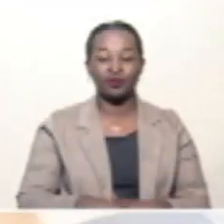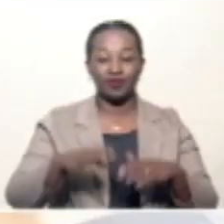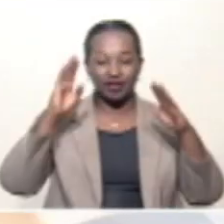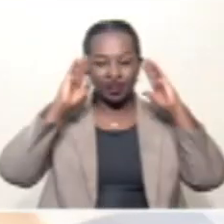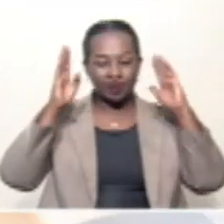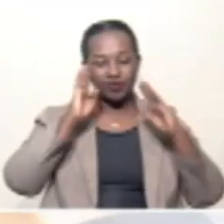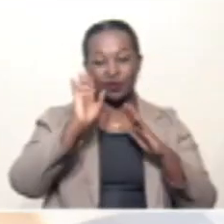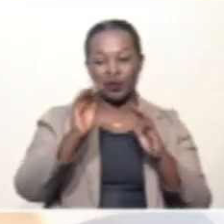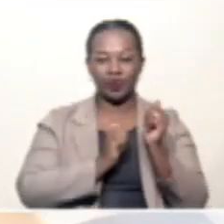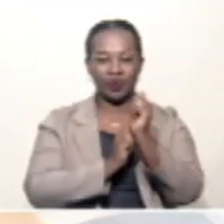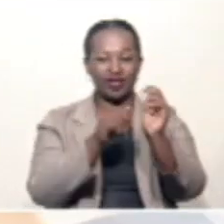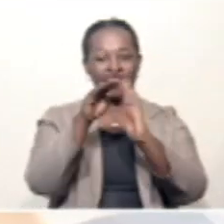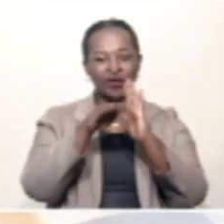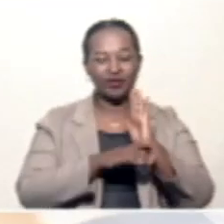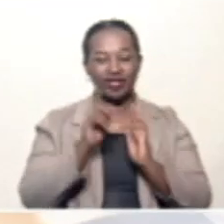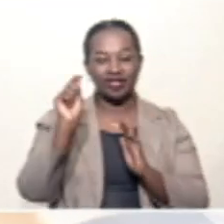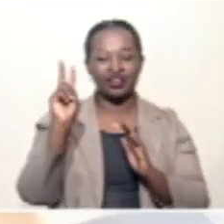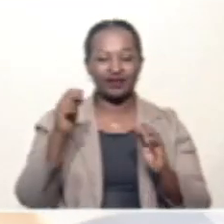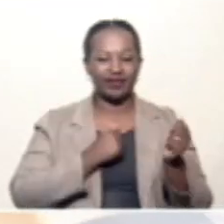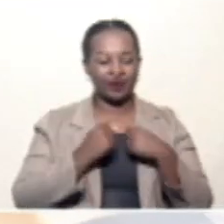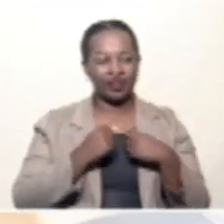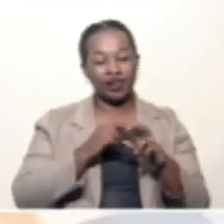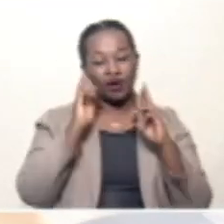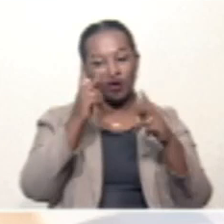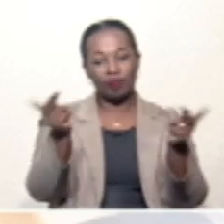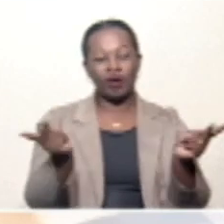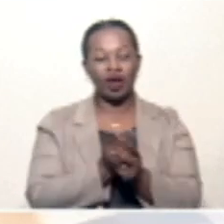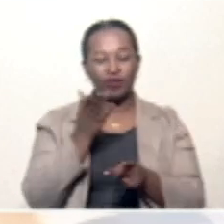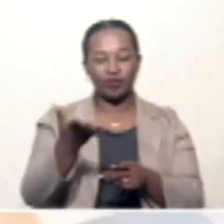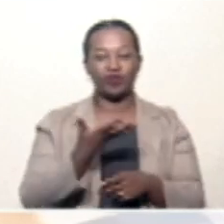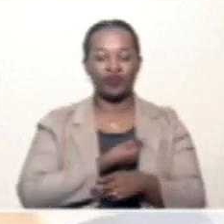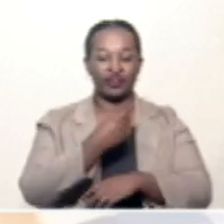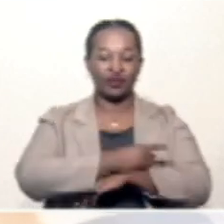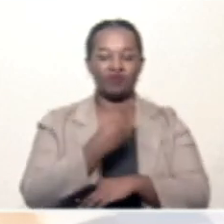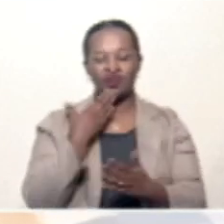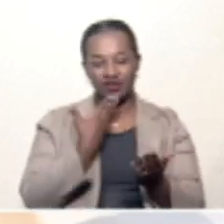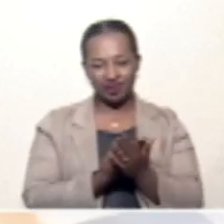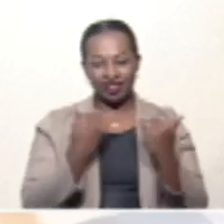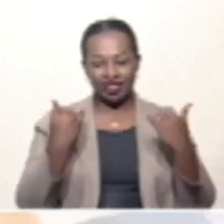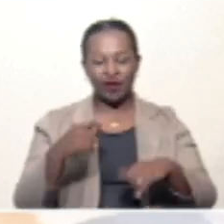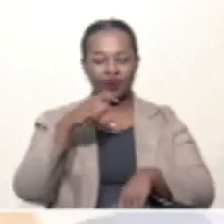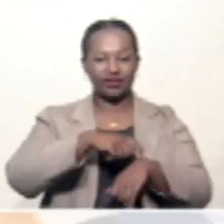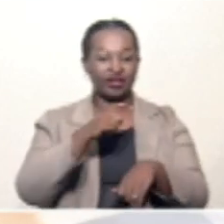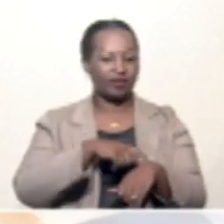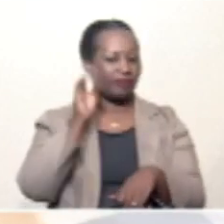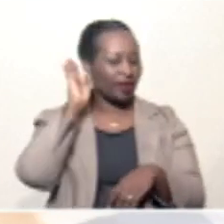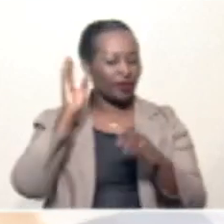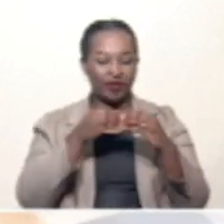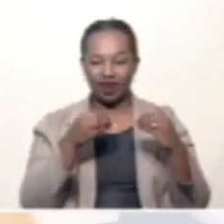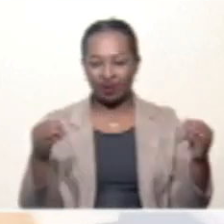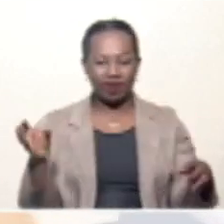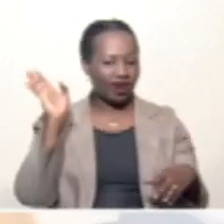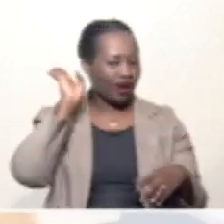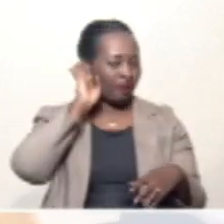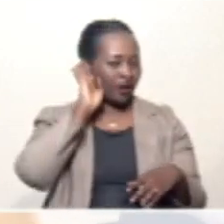ndagusuje bitumo gukurikira gahunda za televiziyo Rwanda nizere kahura akomeje kugira umunsi mwiza no mwanya makuru arambuye namakuru